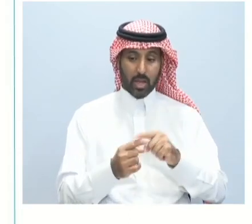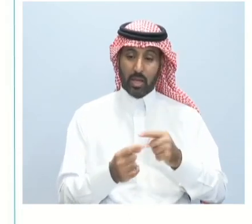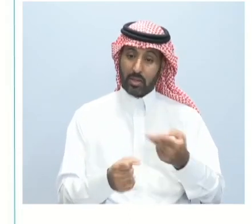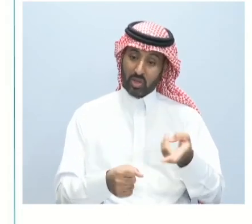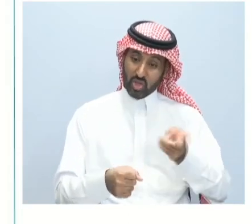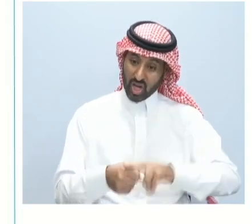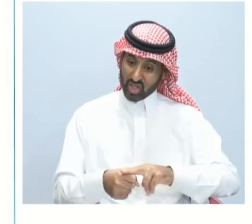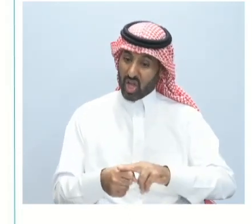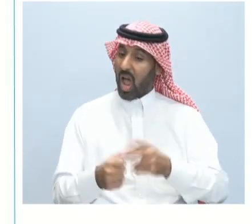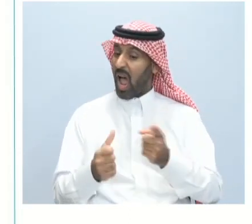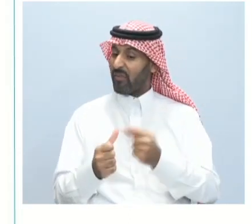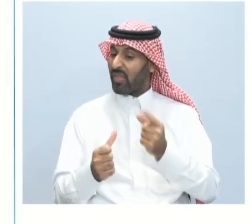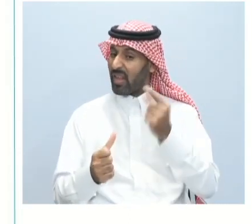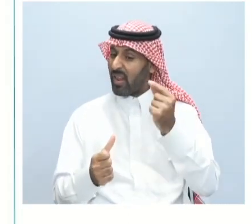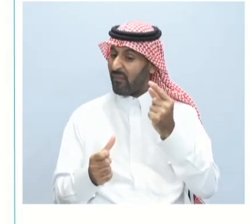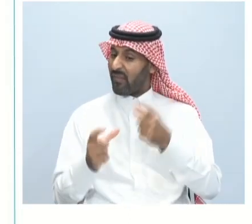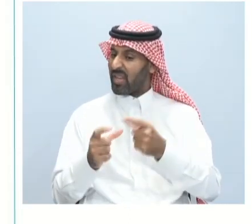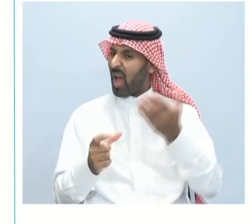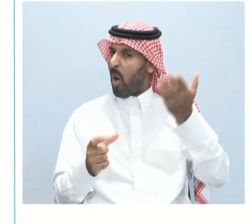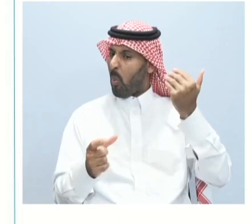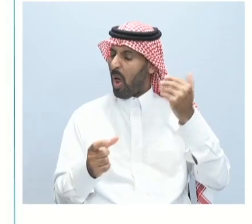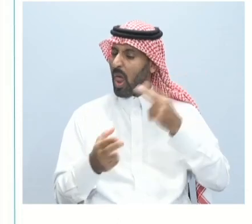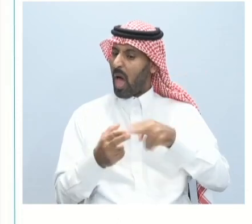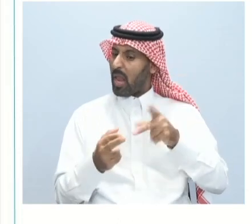تيم اي الحل الامثل ان